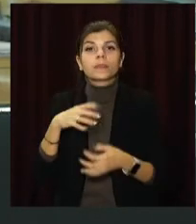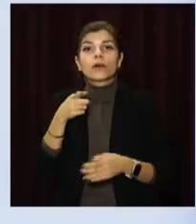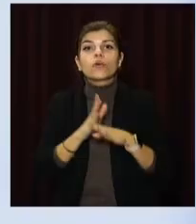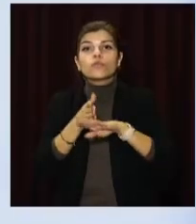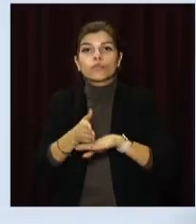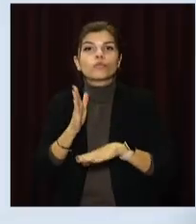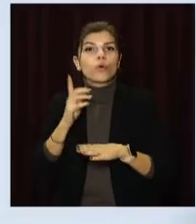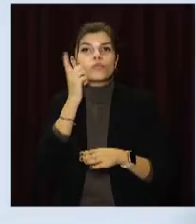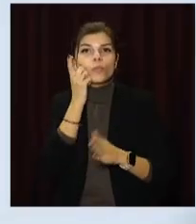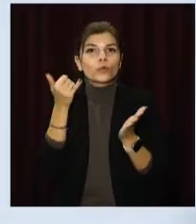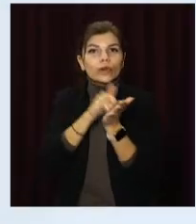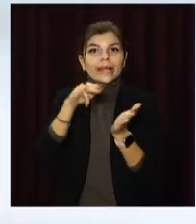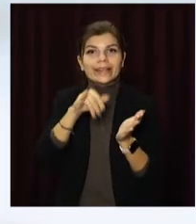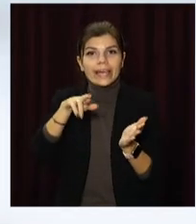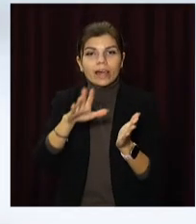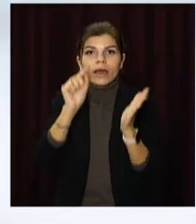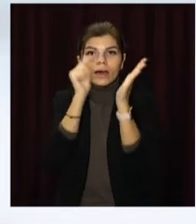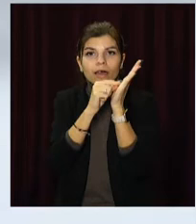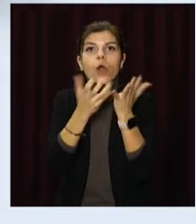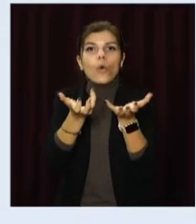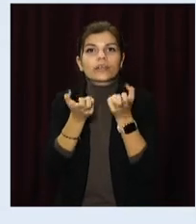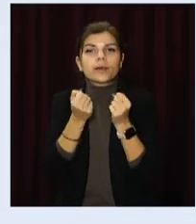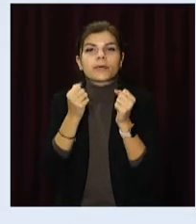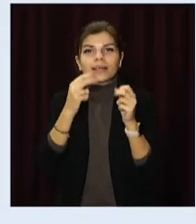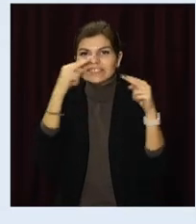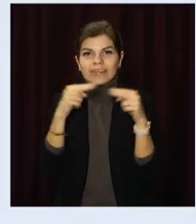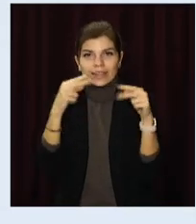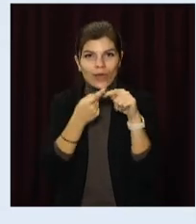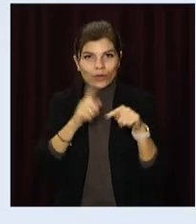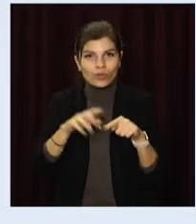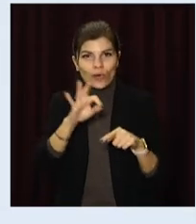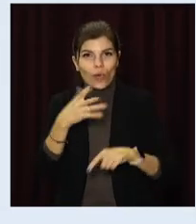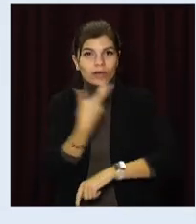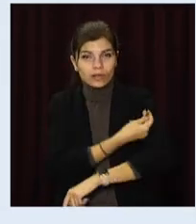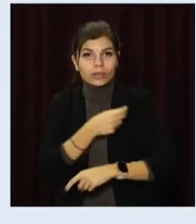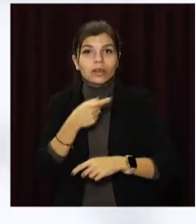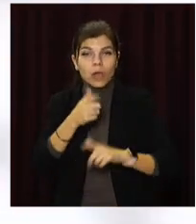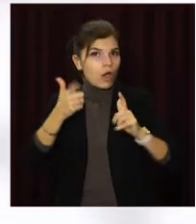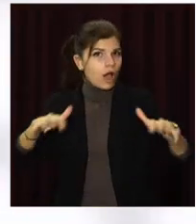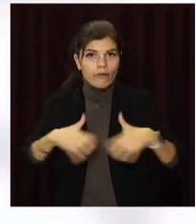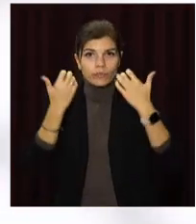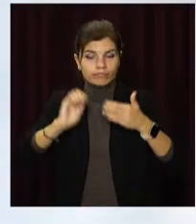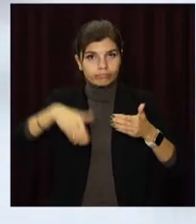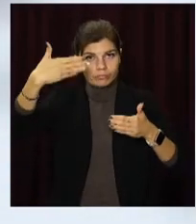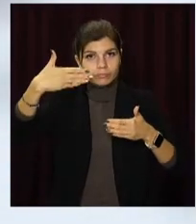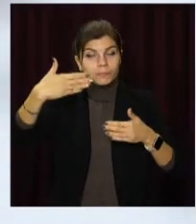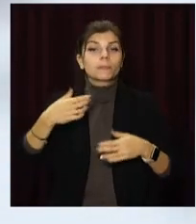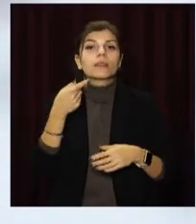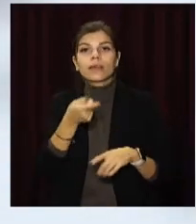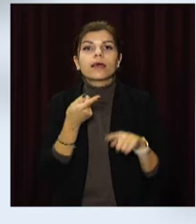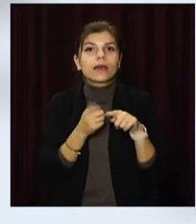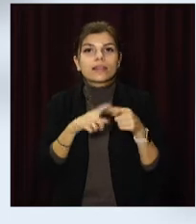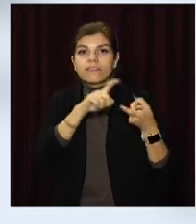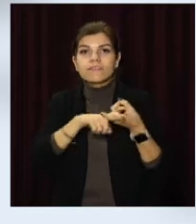зайти в мобільний додаток і натиснути вкладку «Отримати сертифікат». І документ про вакцинацію з'явиться автоматично. Опція